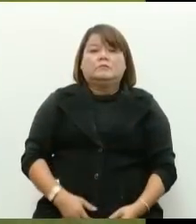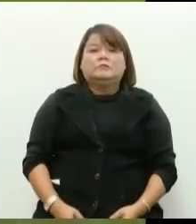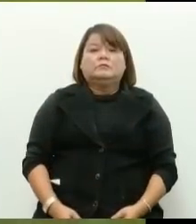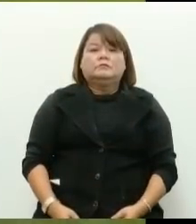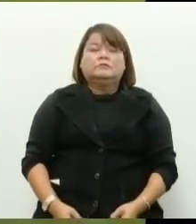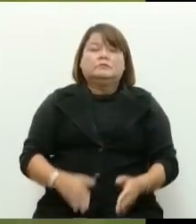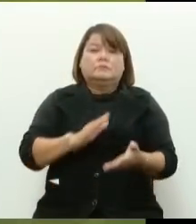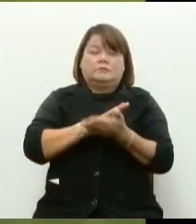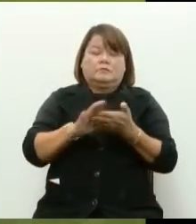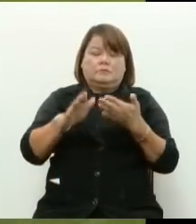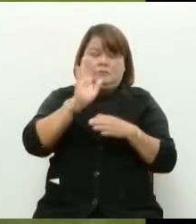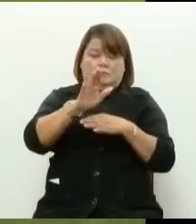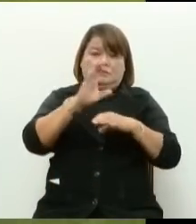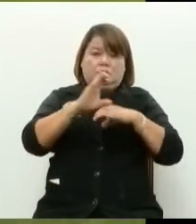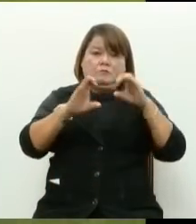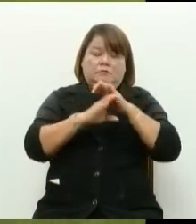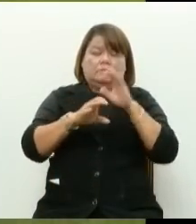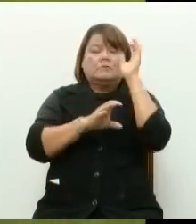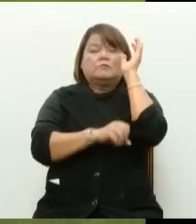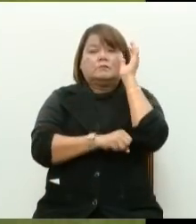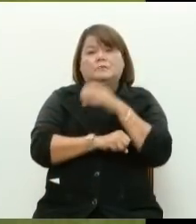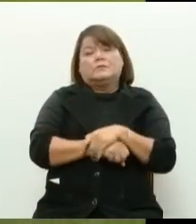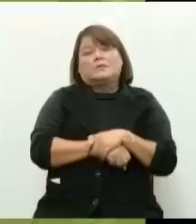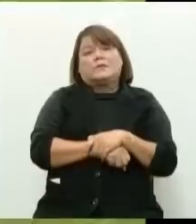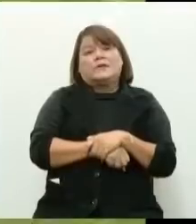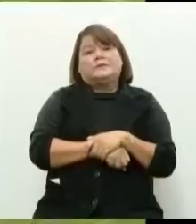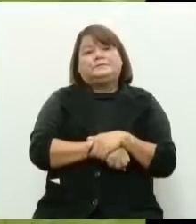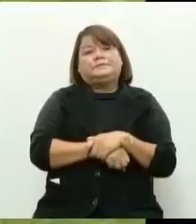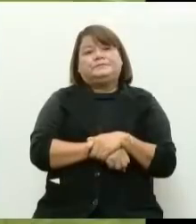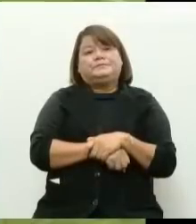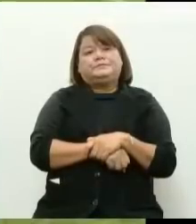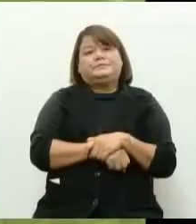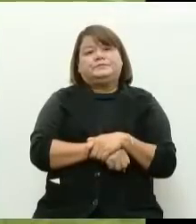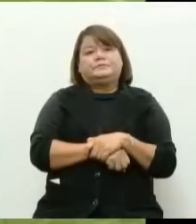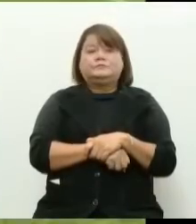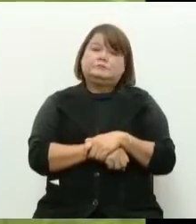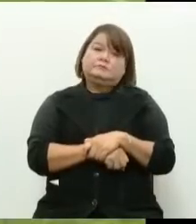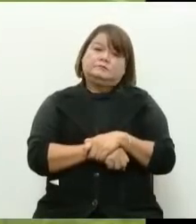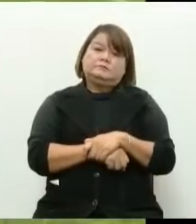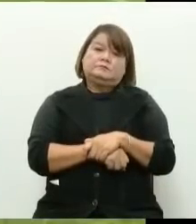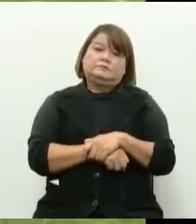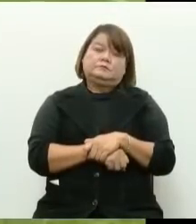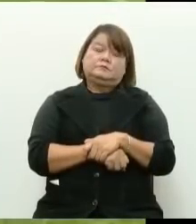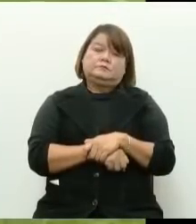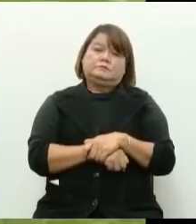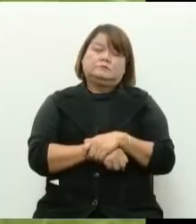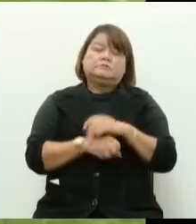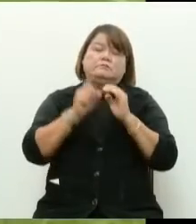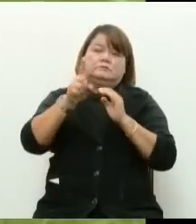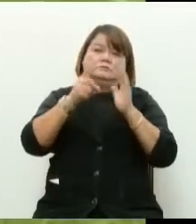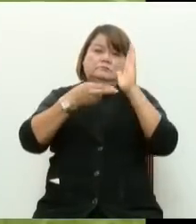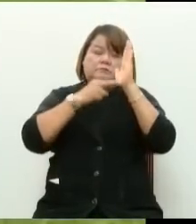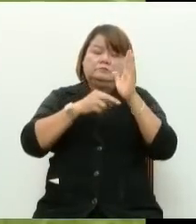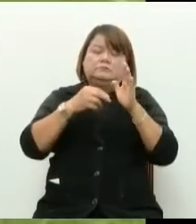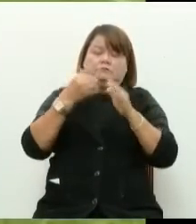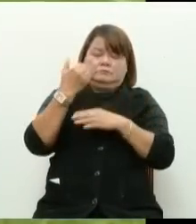การสงขลายูธฟุตบอลคลินิกเนี่ยนะครับความจริงแล้วมันเป็นจุดเริ่มต้นที่เกิด